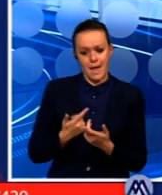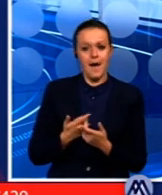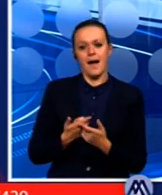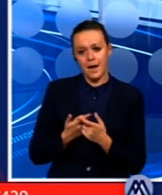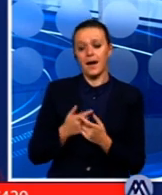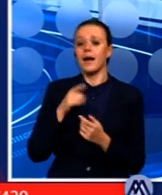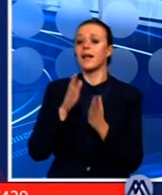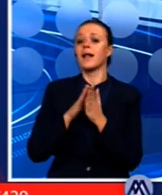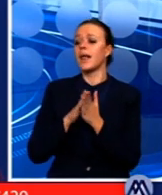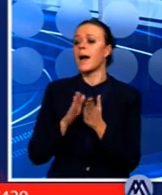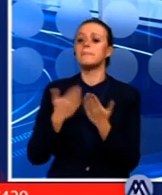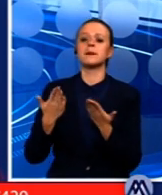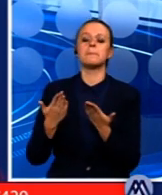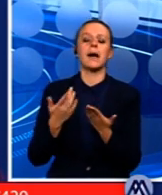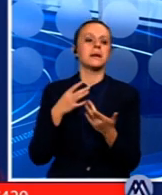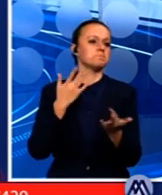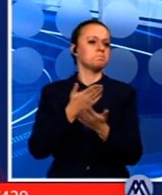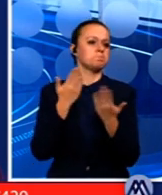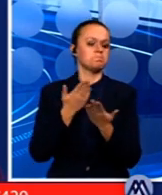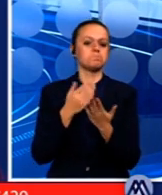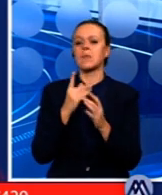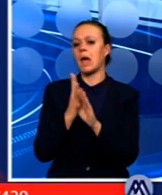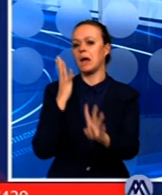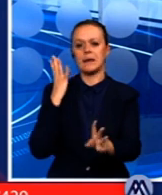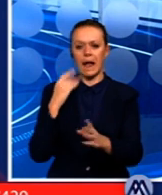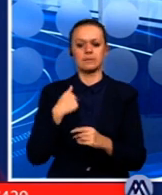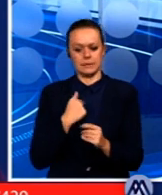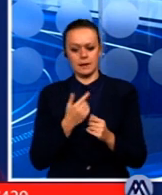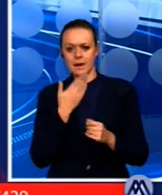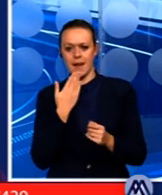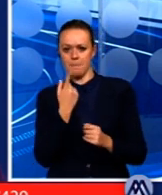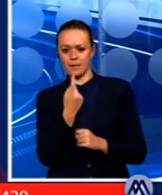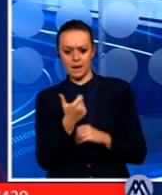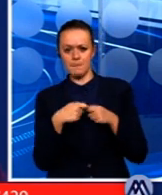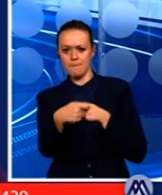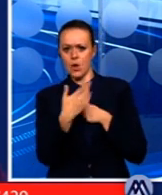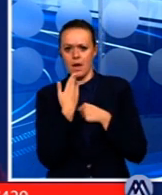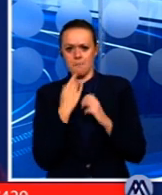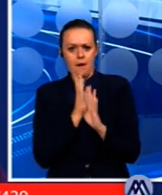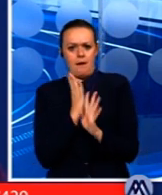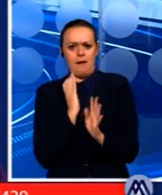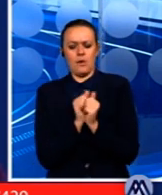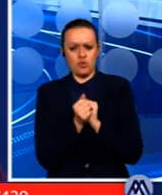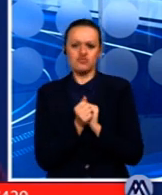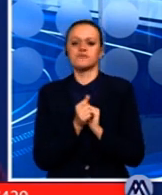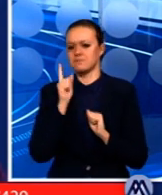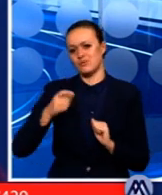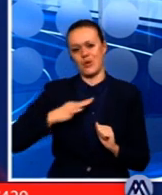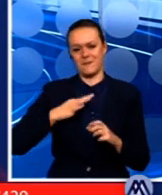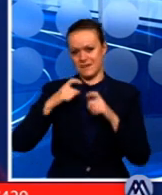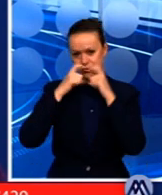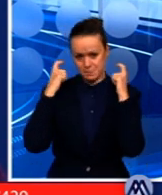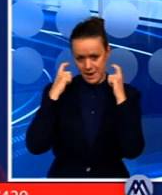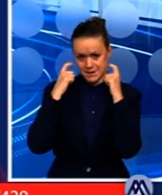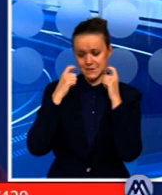od druge osobe, na primjer kada čekate u nekom redu. Takođe, kada je u pitanju otvoreni prostor,